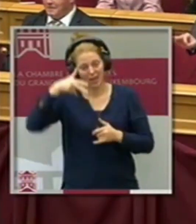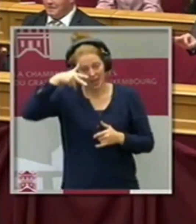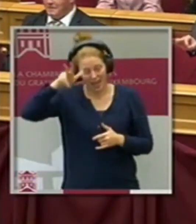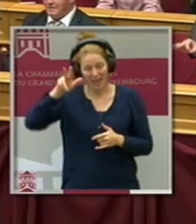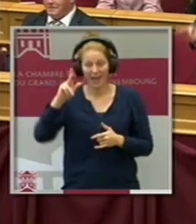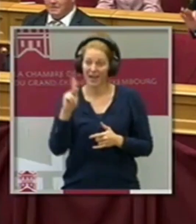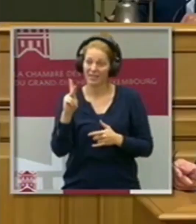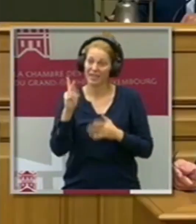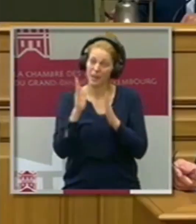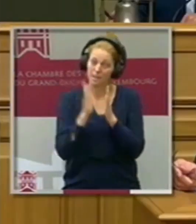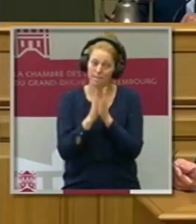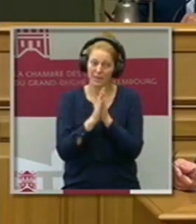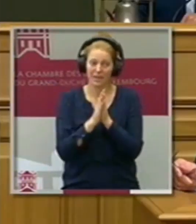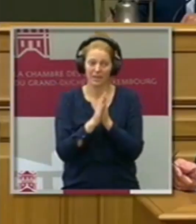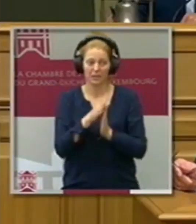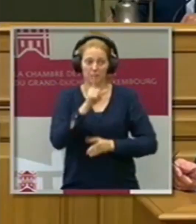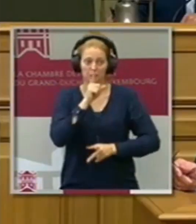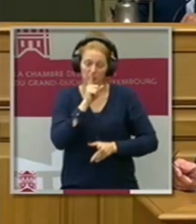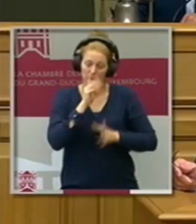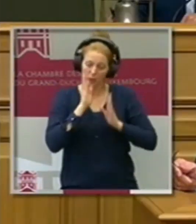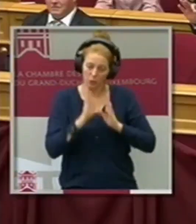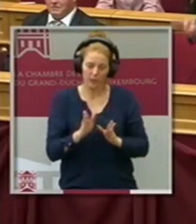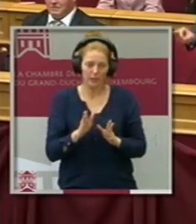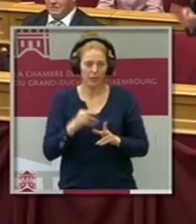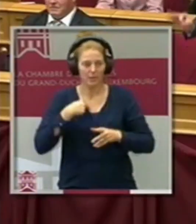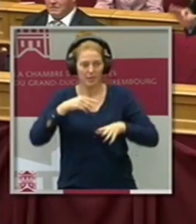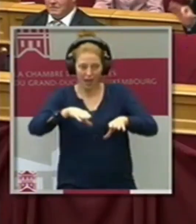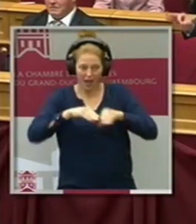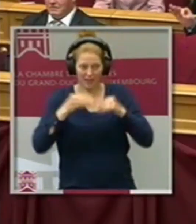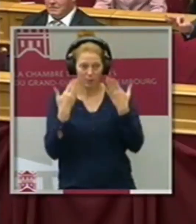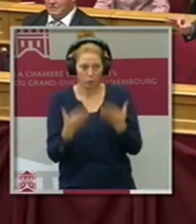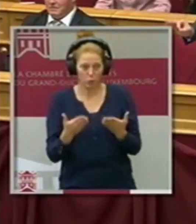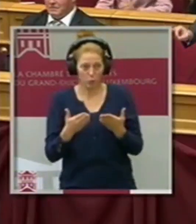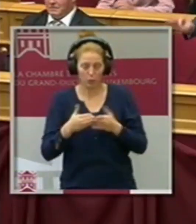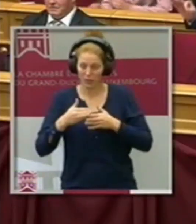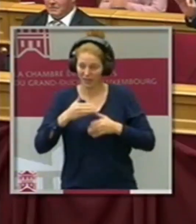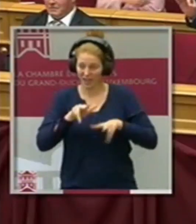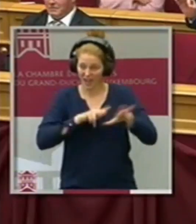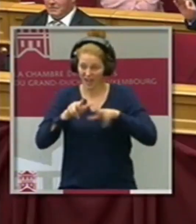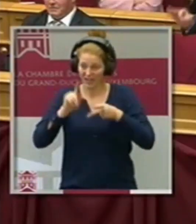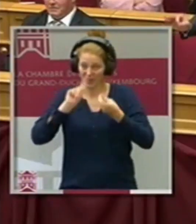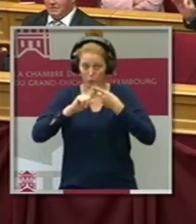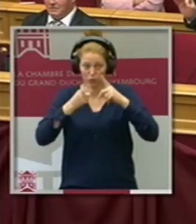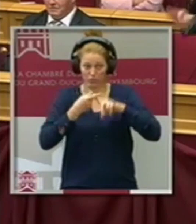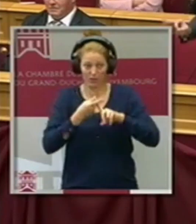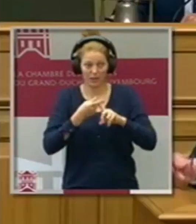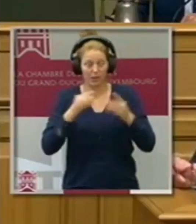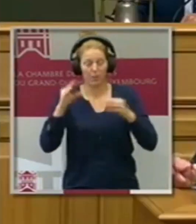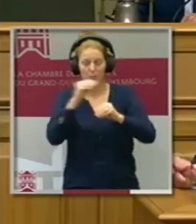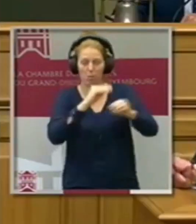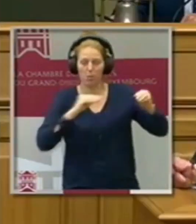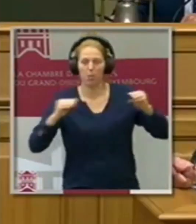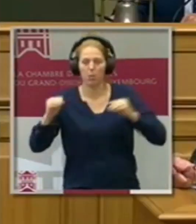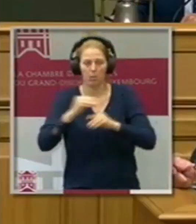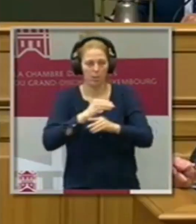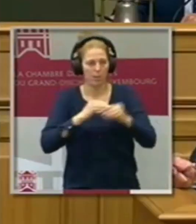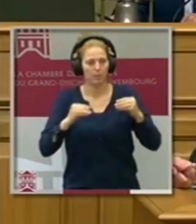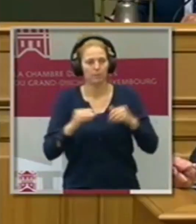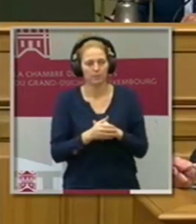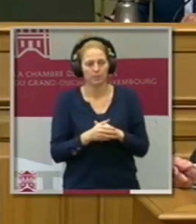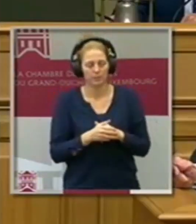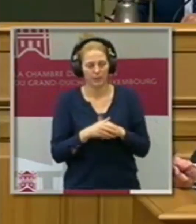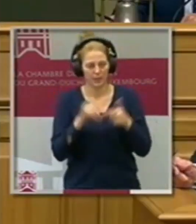Deputierten Kartheiser zu Raison zu rufen. Ich akzeptiere nicht, dass heute Regierungsmemberin durch so